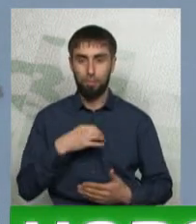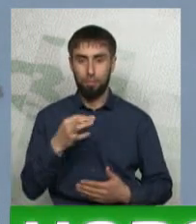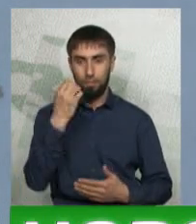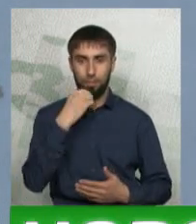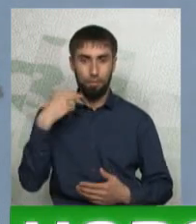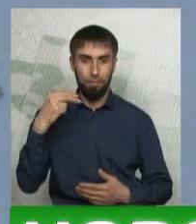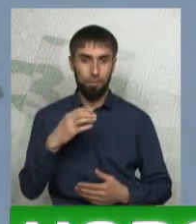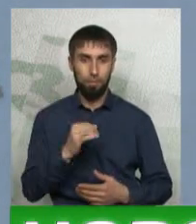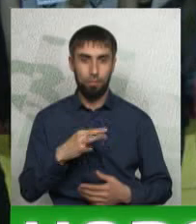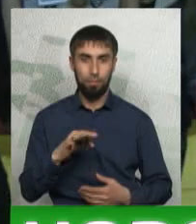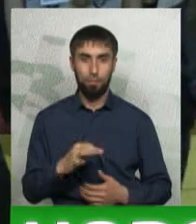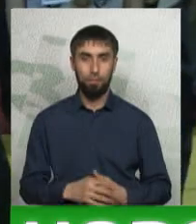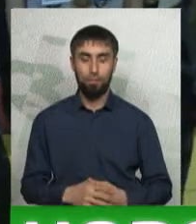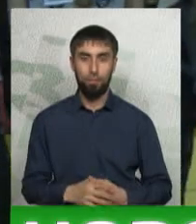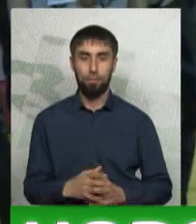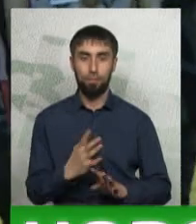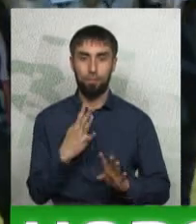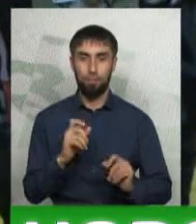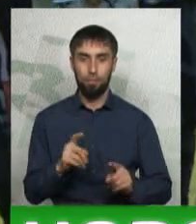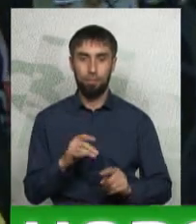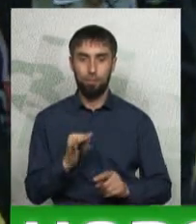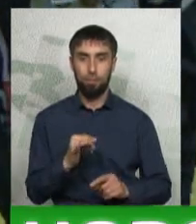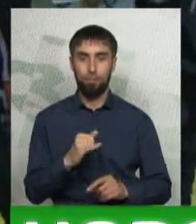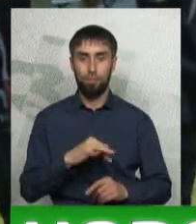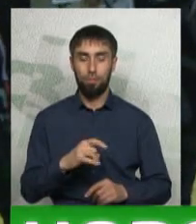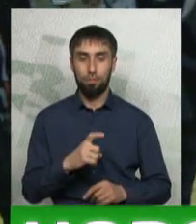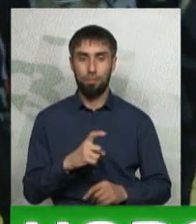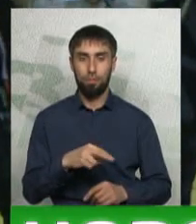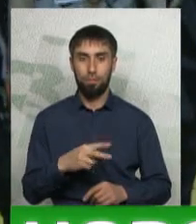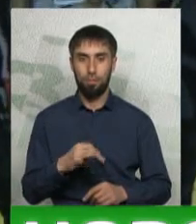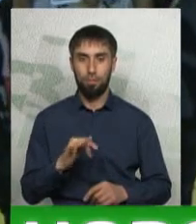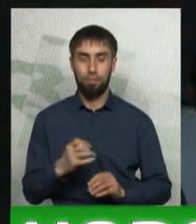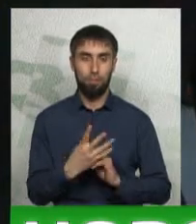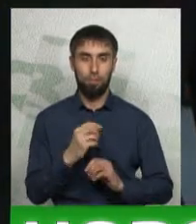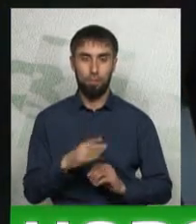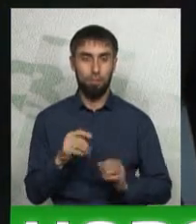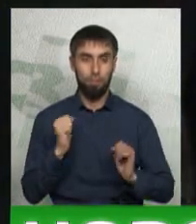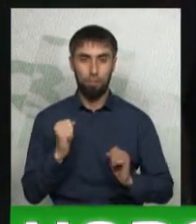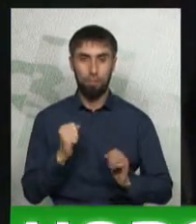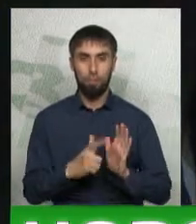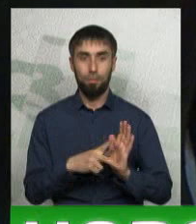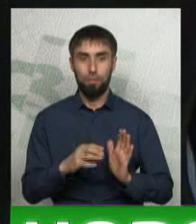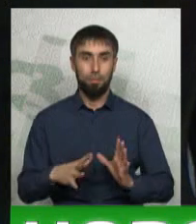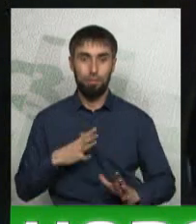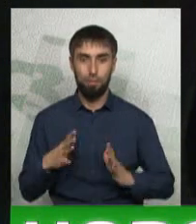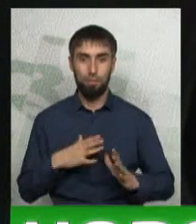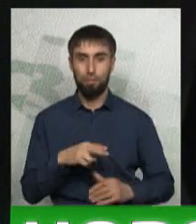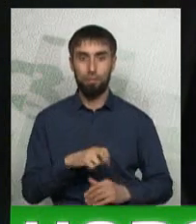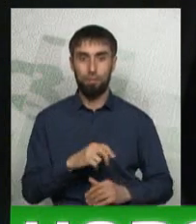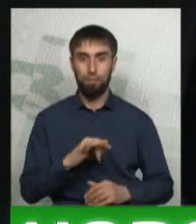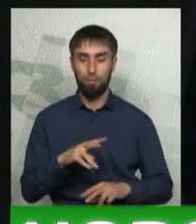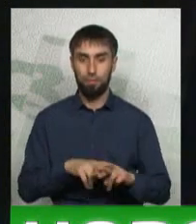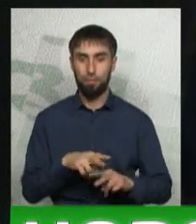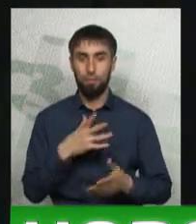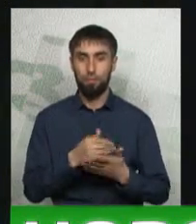президент боевого самбо Артемий. Очередное золото и у Умара Ильджиркиева. 14-летний спортсмен 7 лет тренируется в «Панчере». В